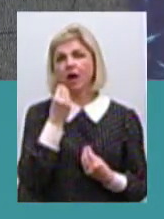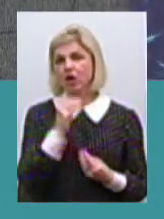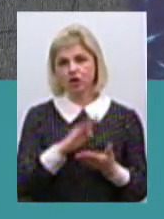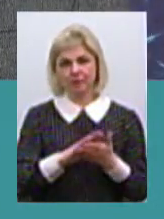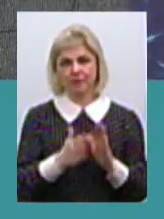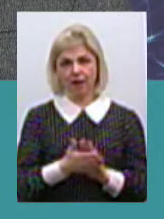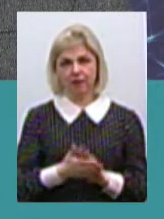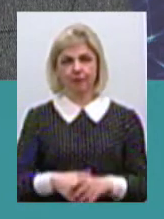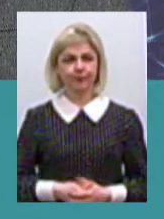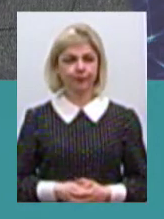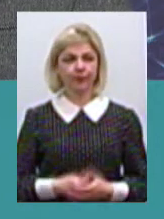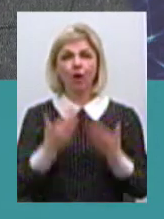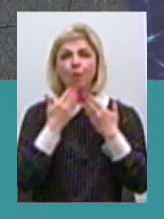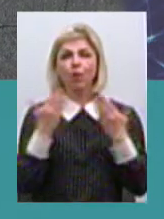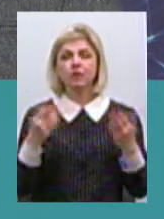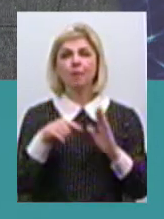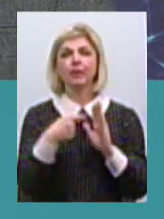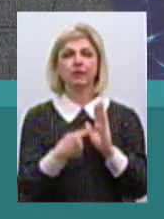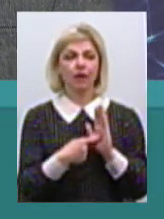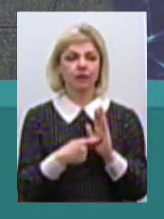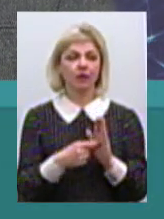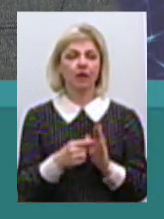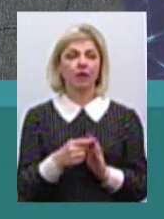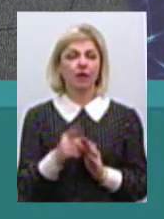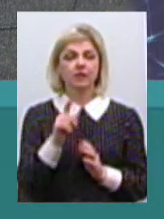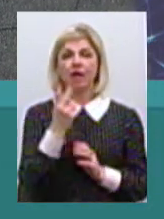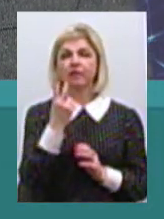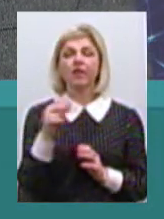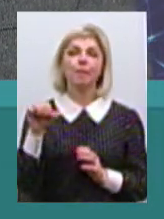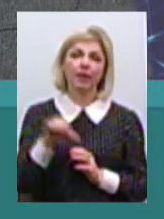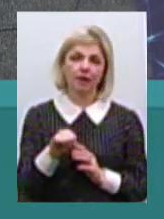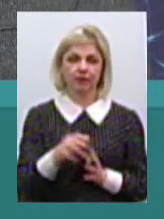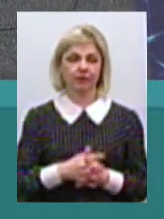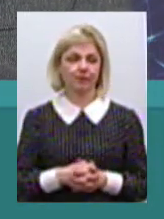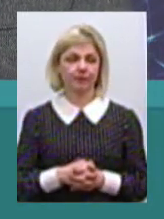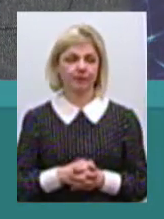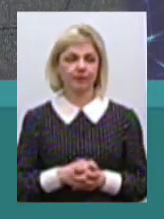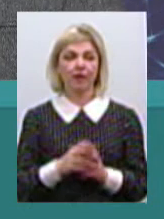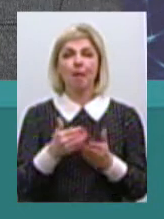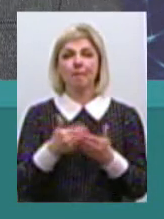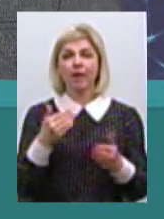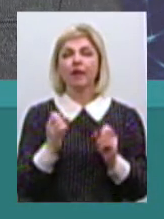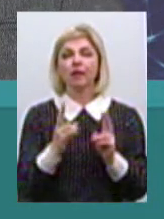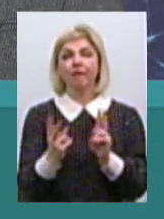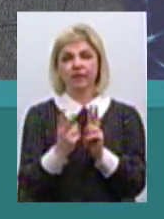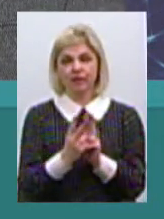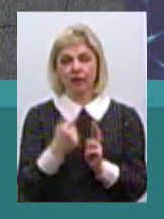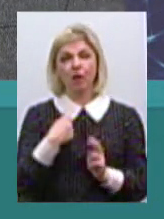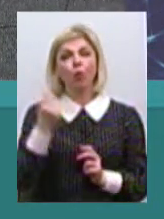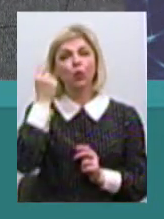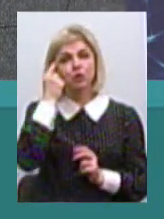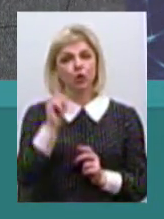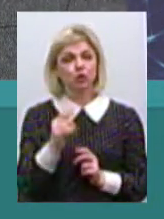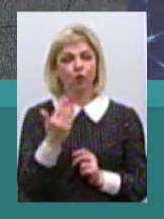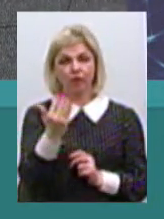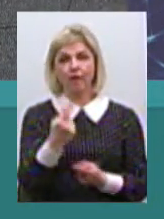кажучи. Останнє питання, будь ласка, за півхвилинки, максимум хвилину. Перед тим, як зустрітися в студії, я дізнався, що ви сьогодні